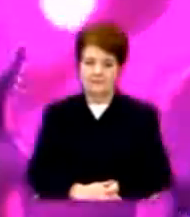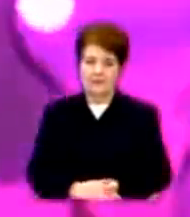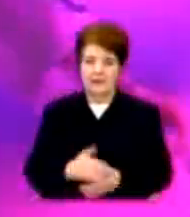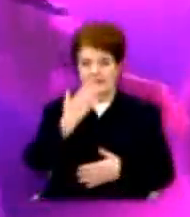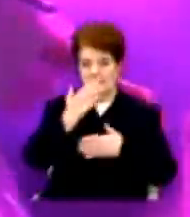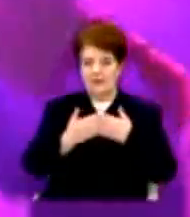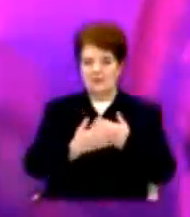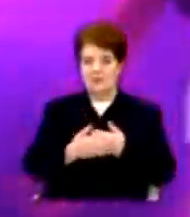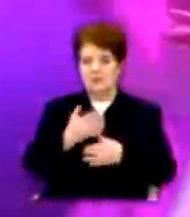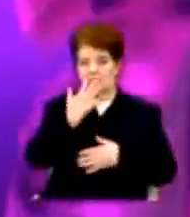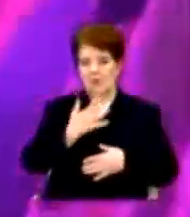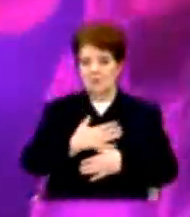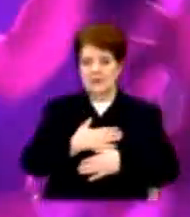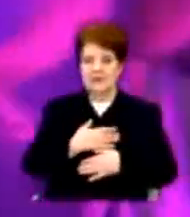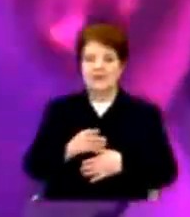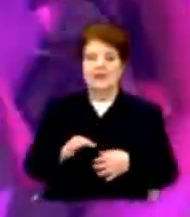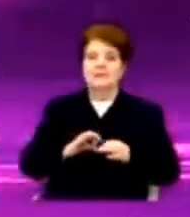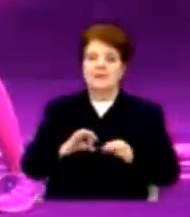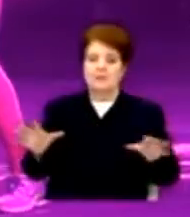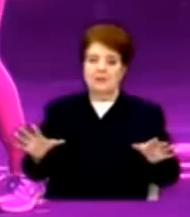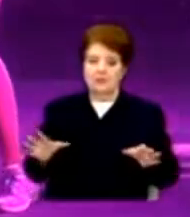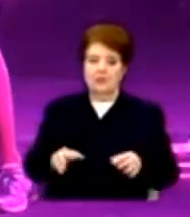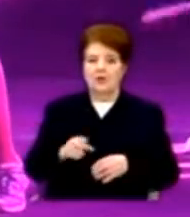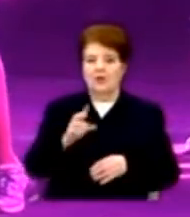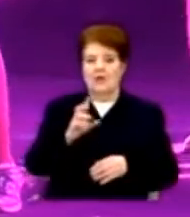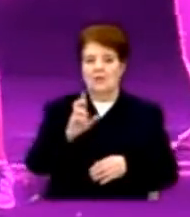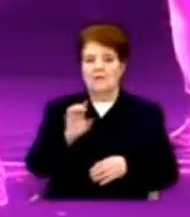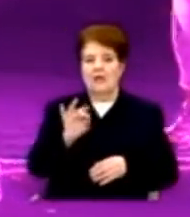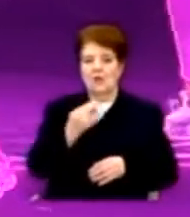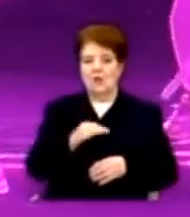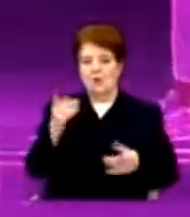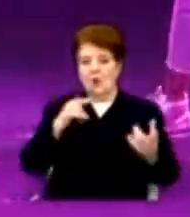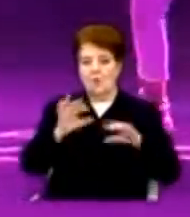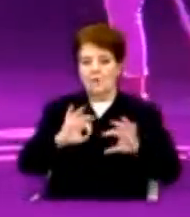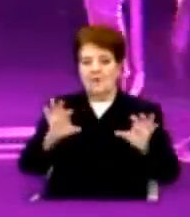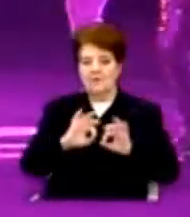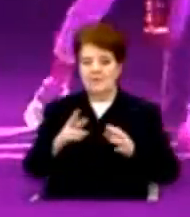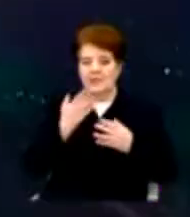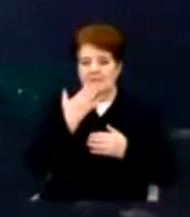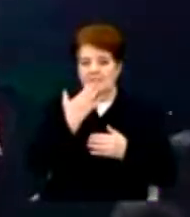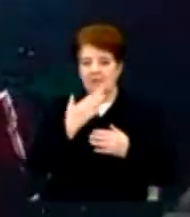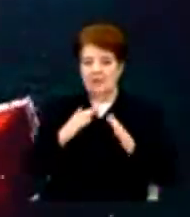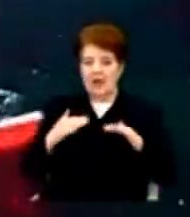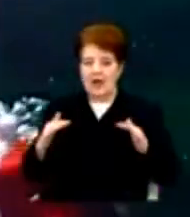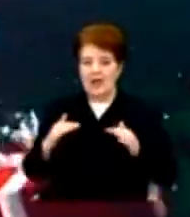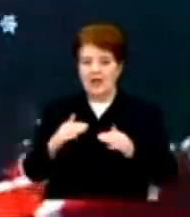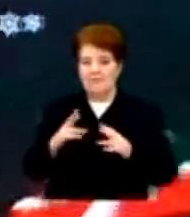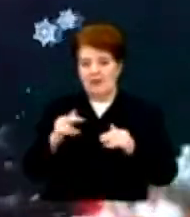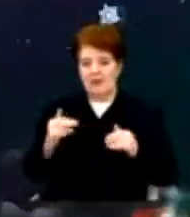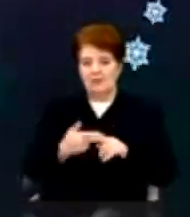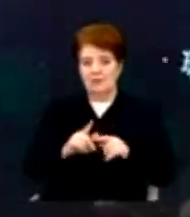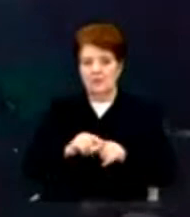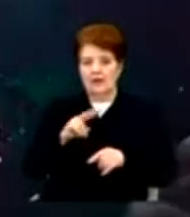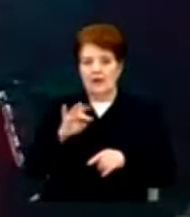În ajunul celor mai iubite sărbători, de peste an, Iuliana Beregoi a creat o poveste la Palatul Național din Chișinău cu spectacolul Lara